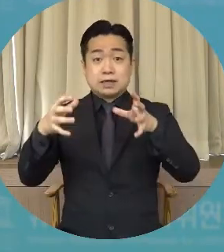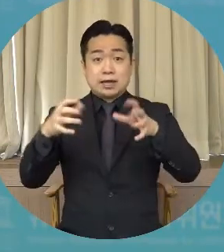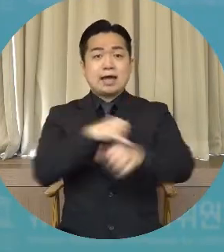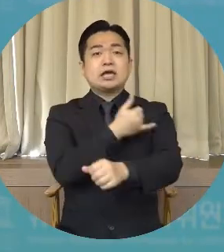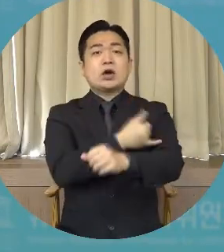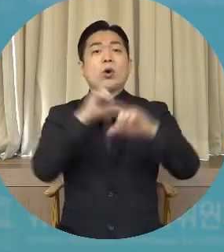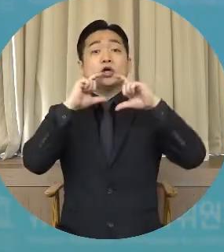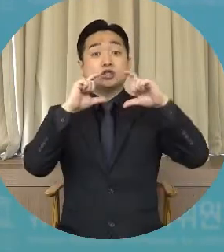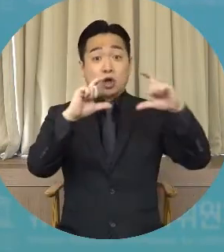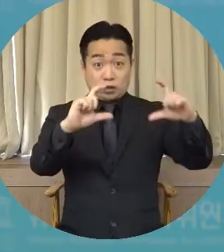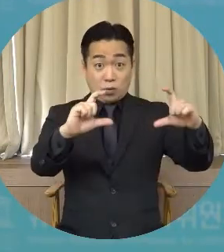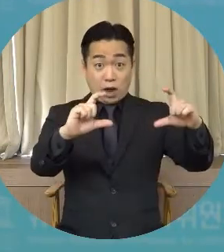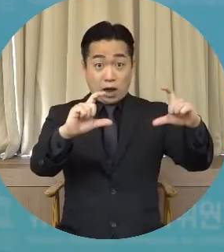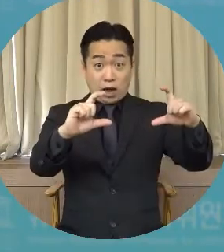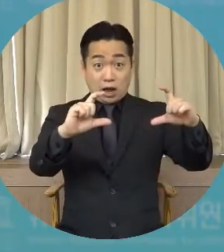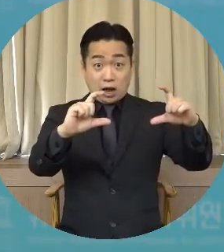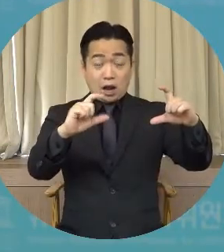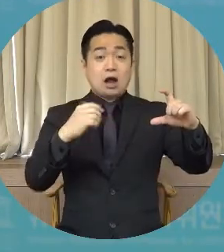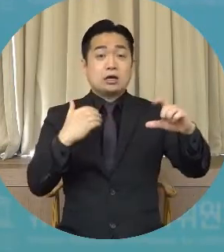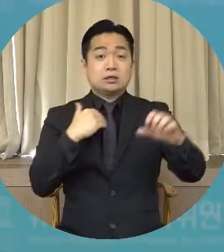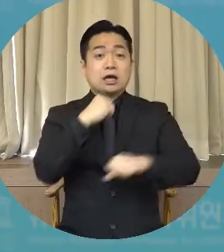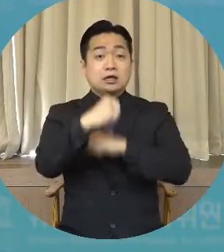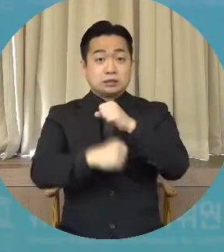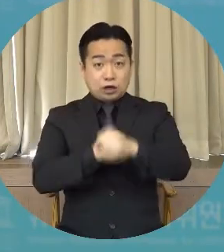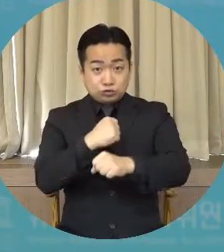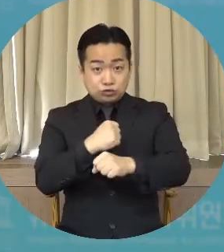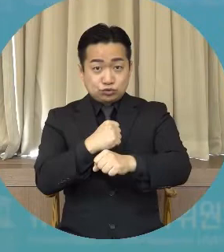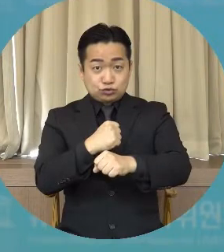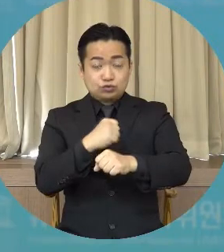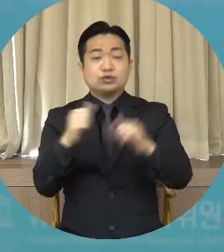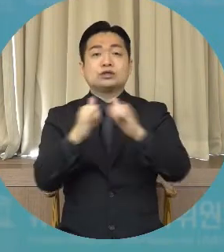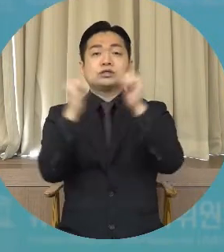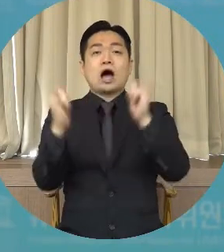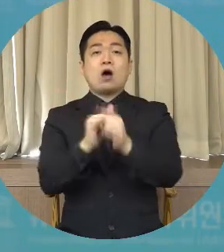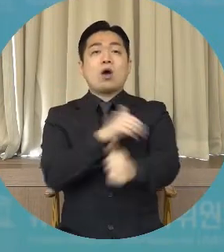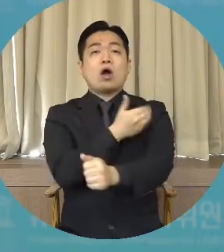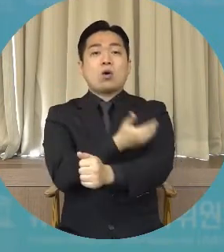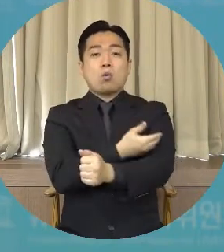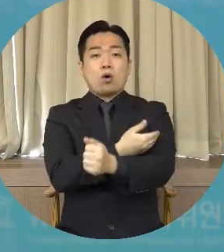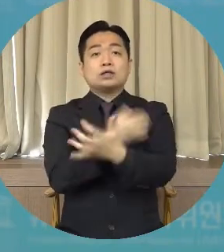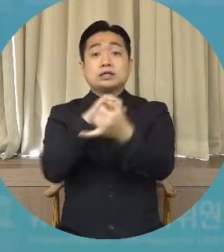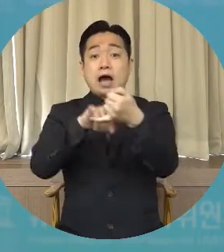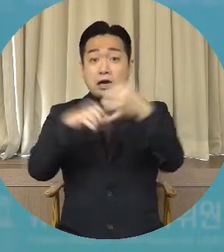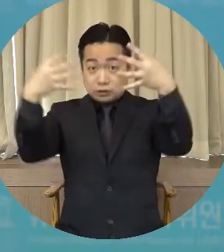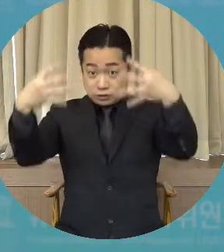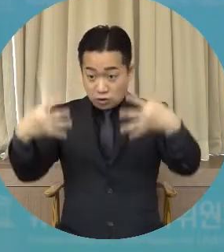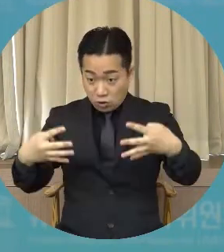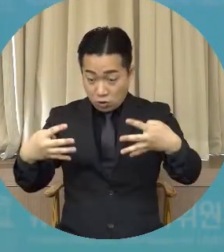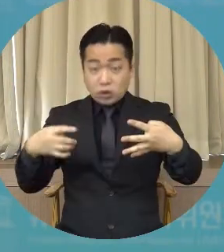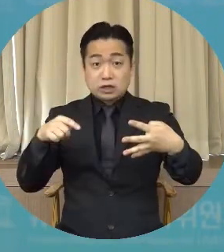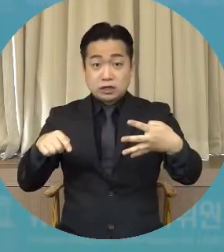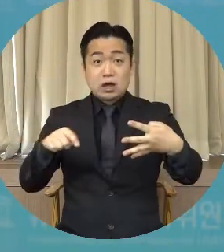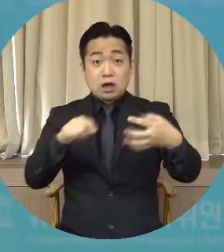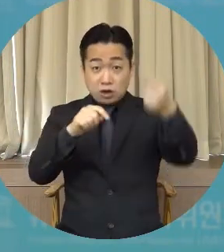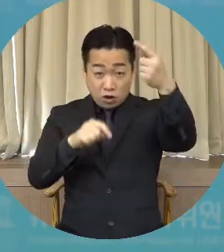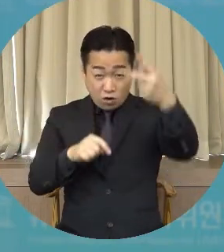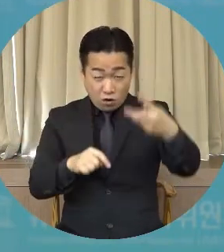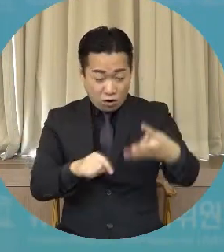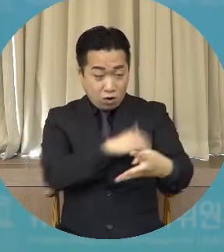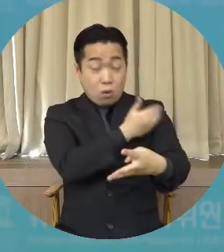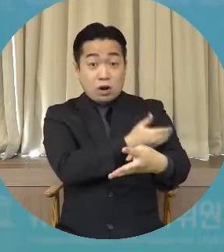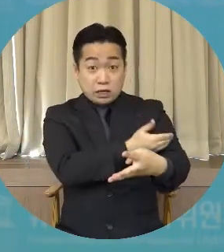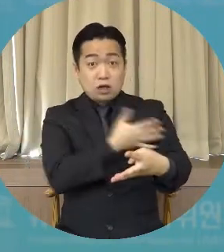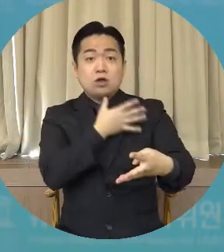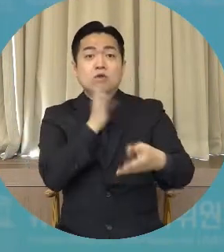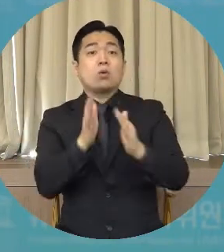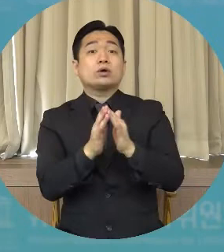선언과 자유권 규약 및 사회권 규약 등 국제 인권 협약에 담겨 있는 권리들을